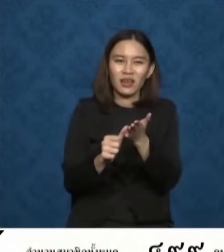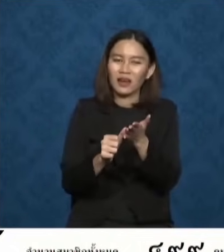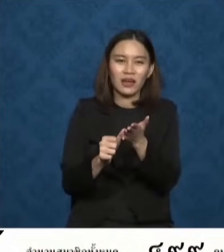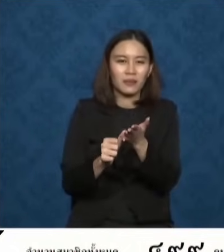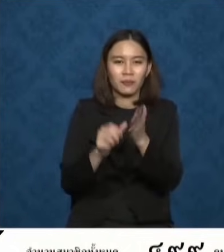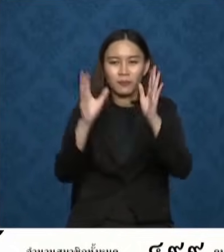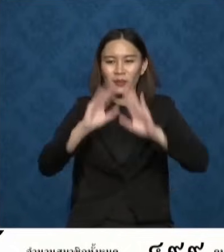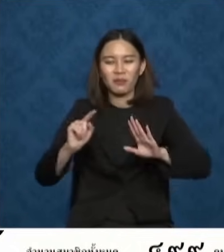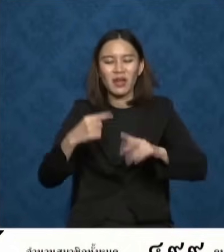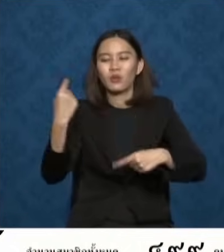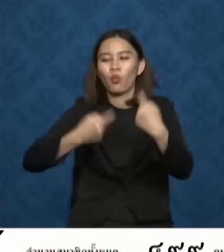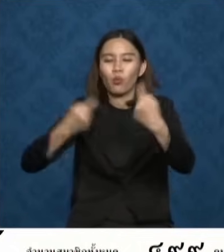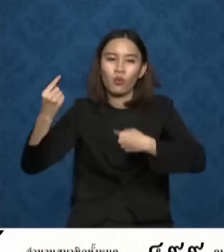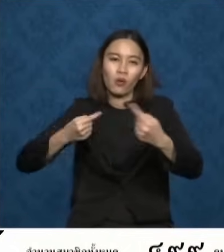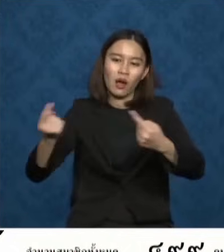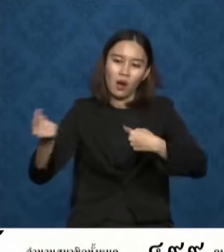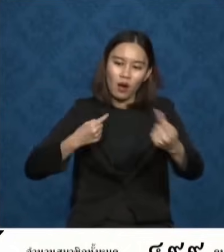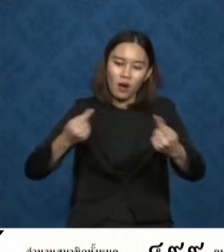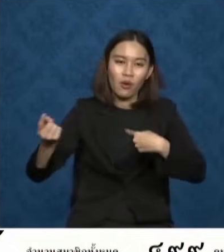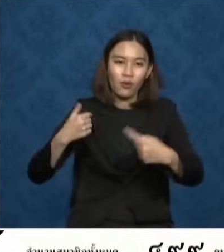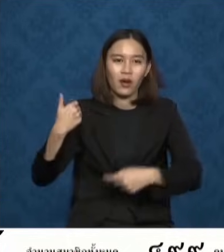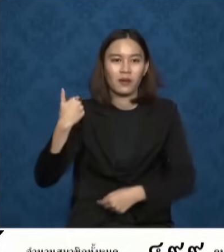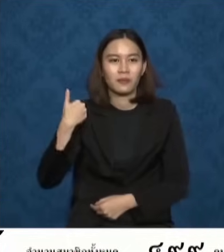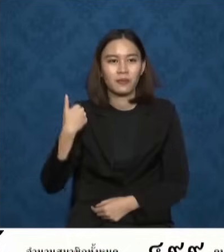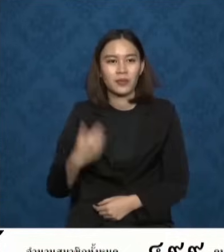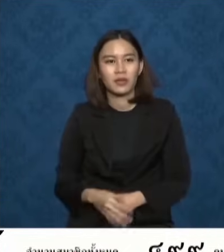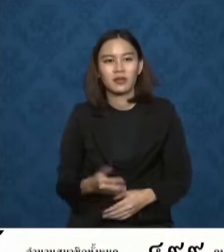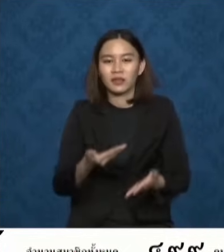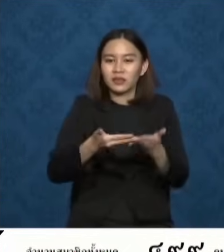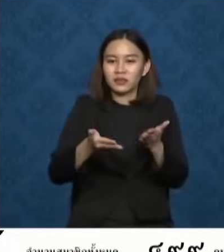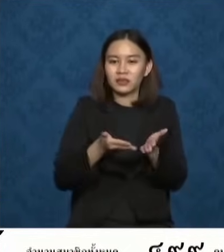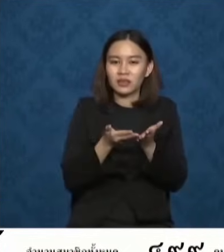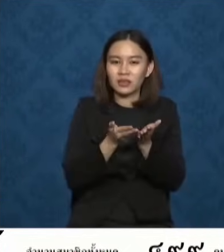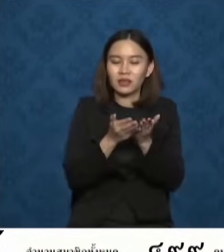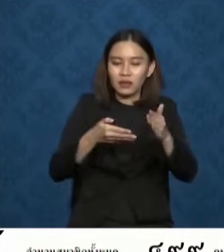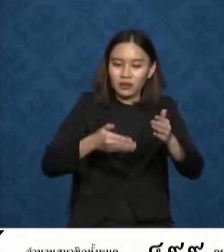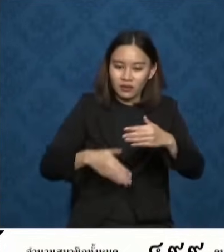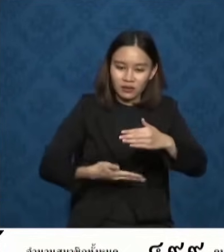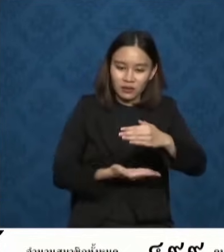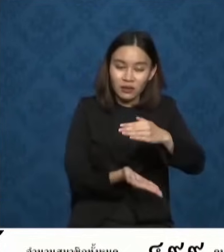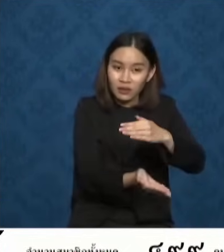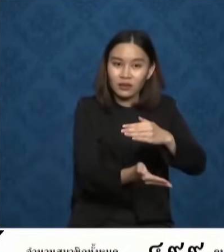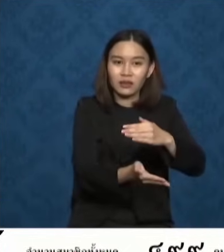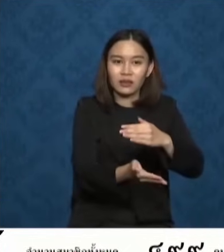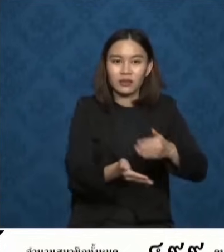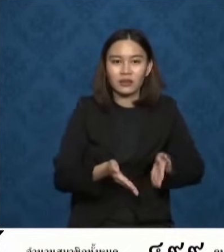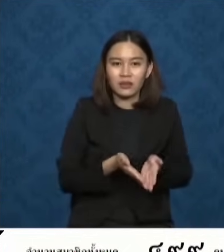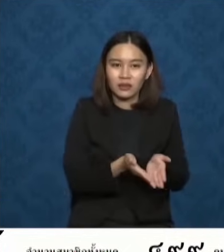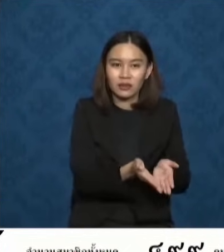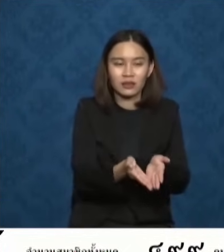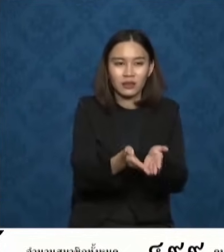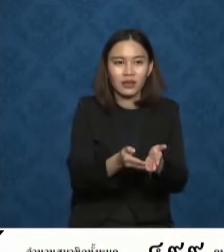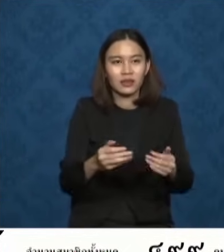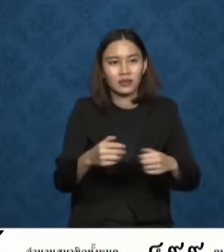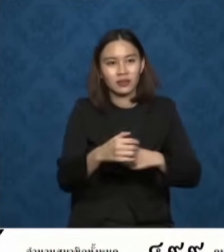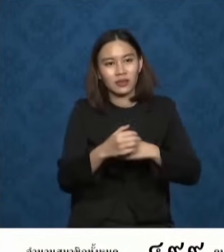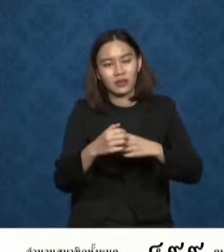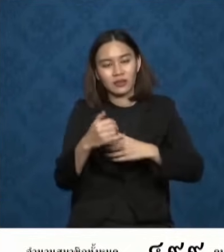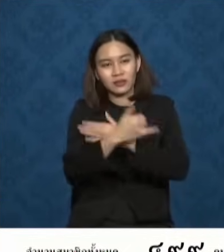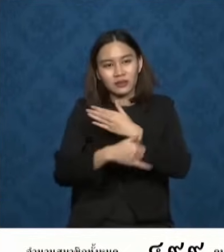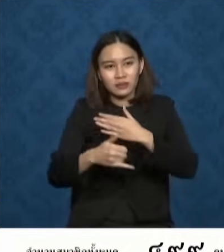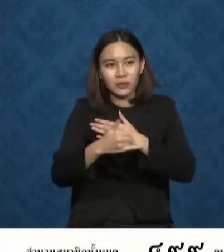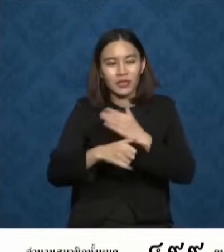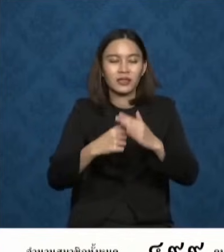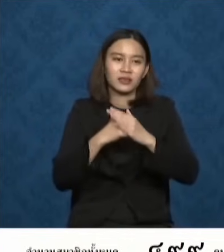นหมดเดินหน้าเอาเรือจีนต่อเราก็เคยด่าเขาไว้ตอนเราเป็นฝ่ายค้านด้วยกันเราก็ด่า